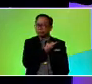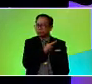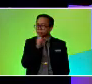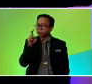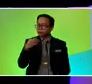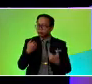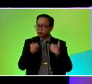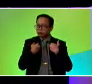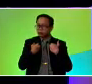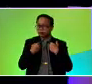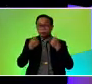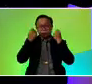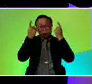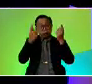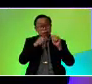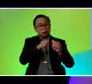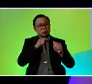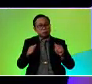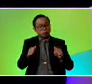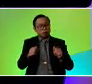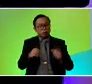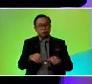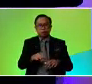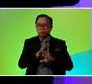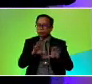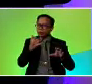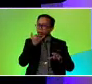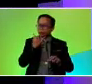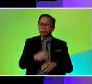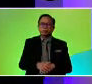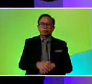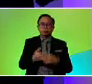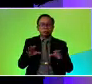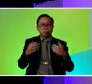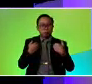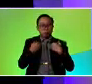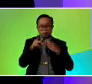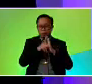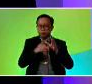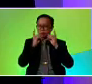kesadaran untuk menjauhkan diri daripada kegiatan tidak bermoral pendidikan